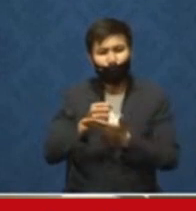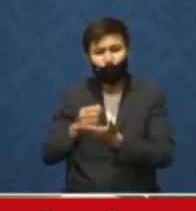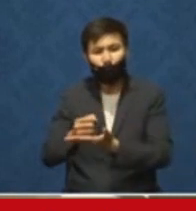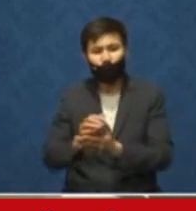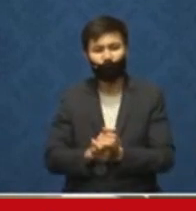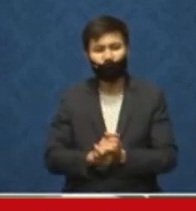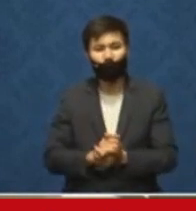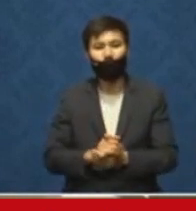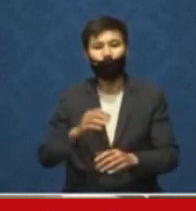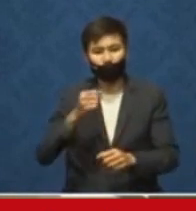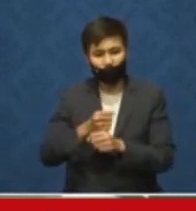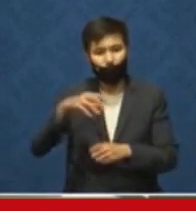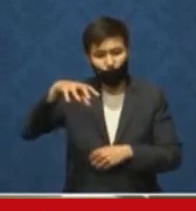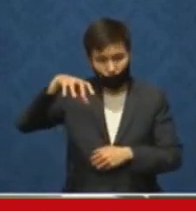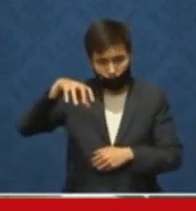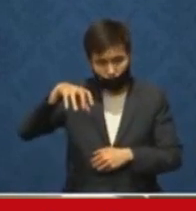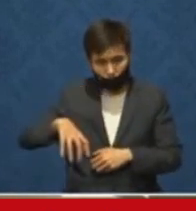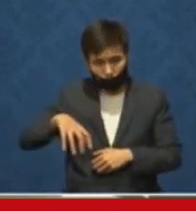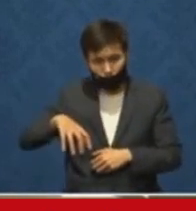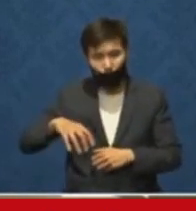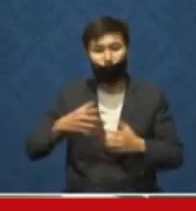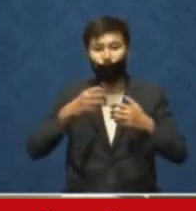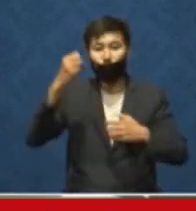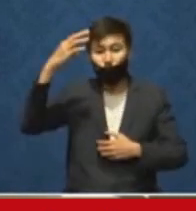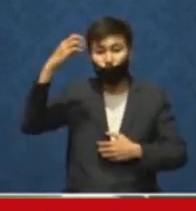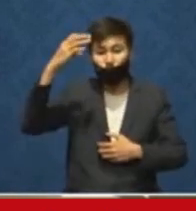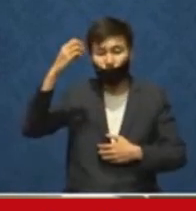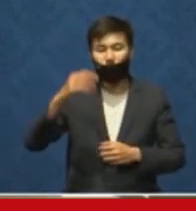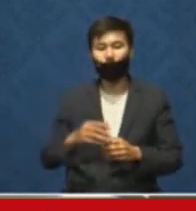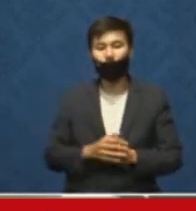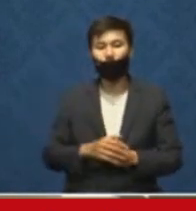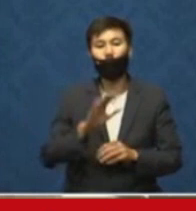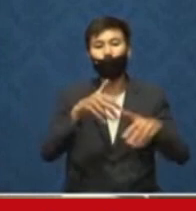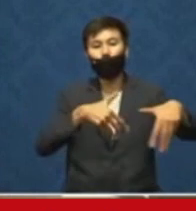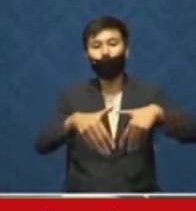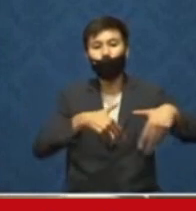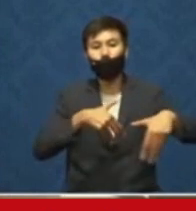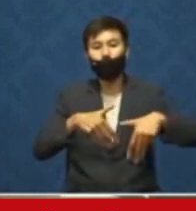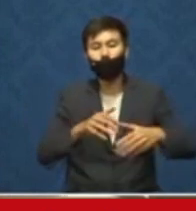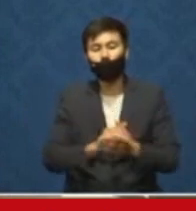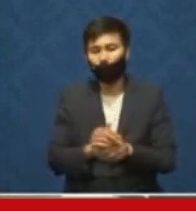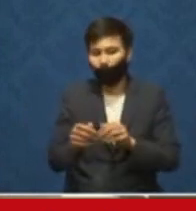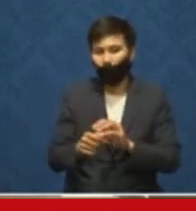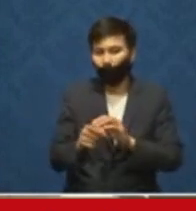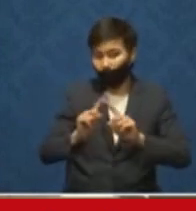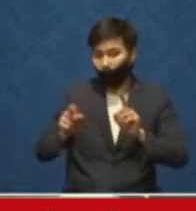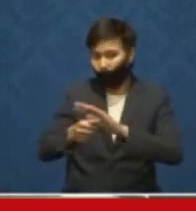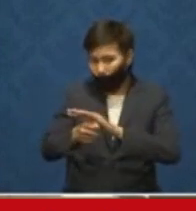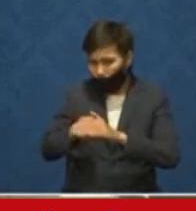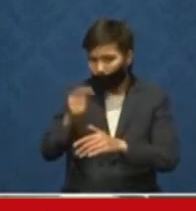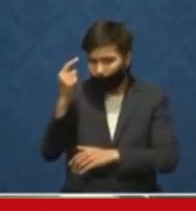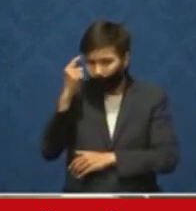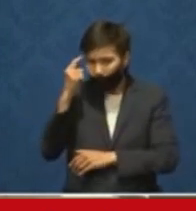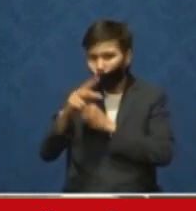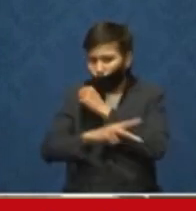ใหญ่อย่างเดียวเดี๋ยวคนจะดาษทำไมไม่ให้ชาวบ้านบ้างก็เอาโรงไฟฟ้าชุมชนมาเป็นฉากต่างหน้าให้ดีใจ